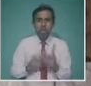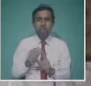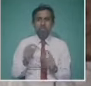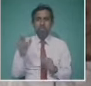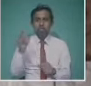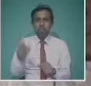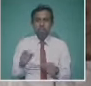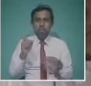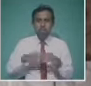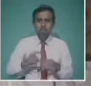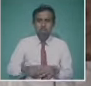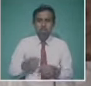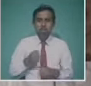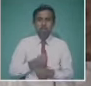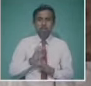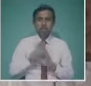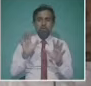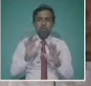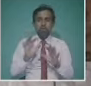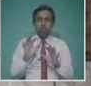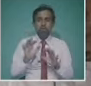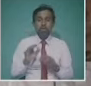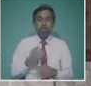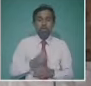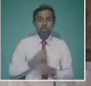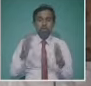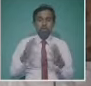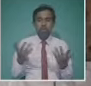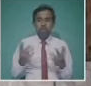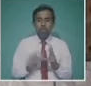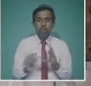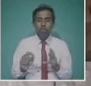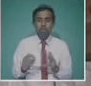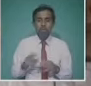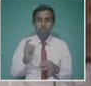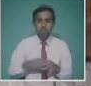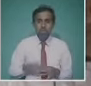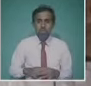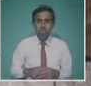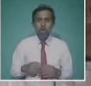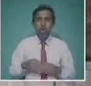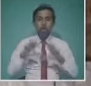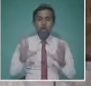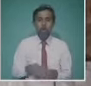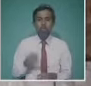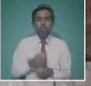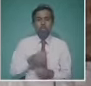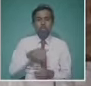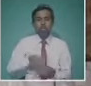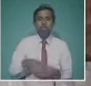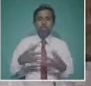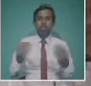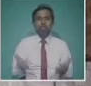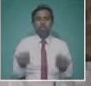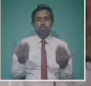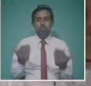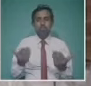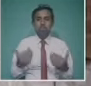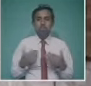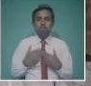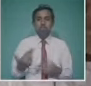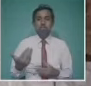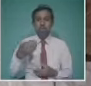තියෙන ප්‍රශ්න ගැසට් කරපුන එතුමියට ගැසට් නොකර තිබුණ ආයතන පිළිබඳ ප්‍රශ්න ඒව ඔක්කොම ආණ්ඩුව ඇතුලේ බේර ගන්න. හේඳ මේවා